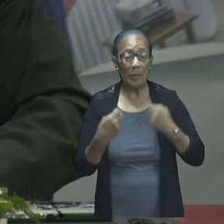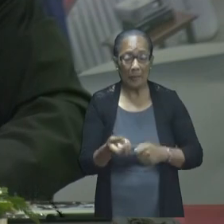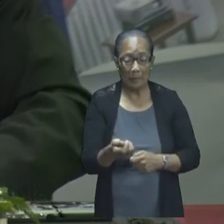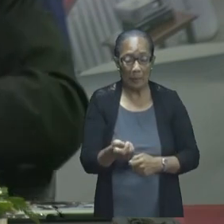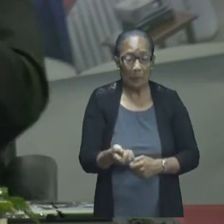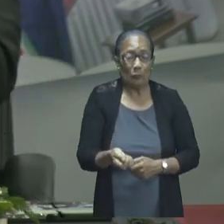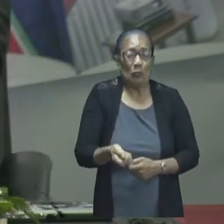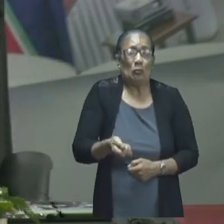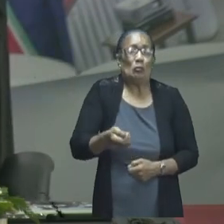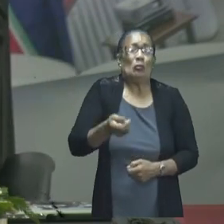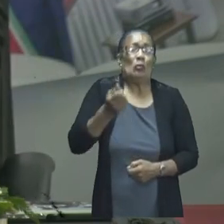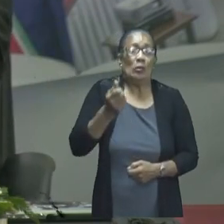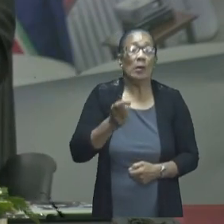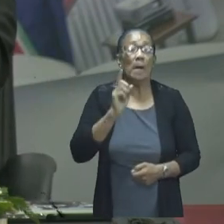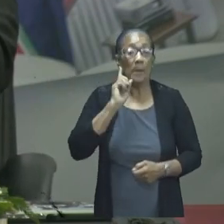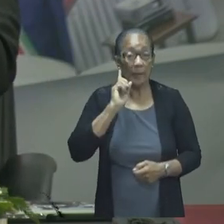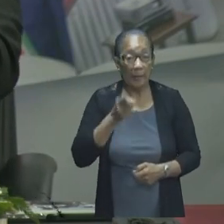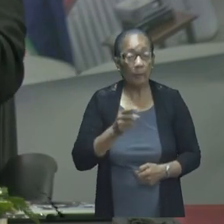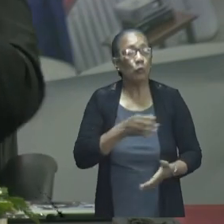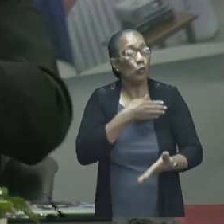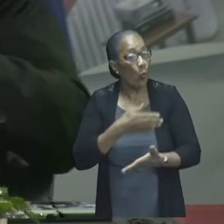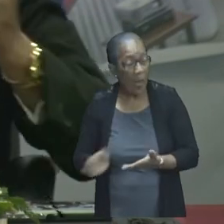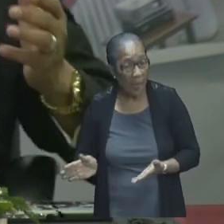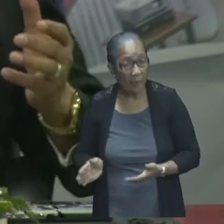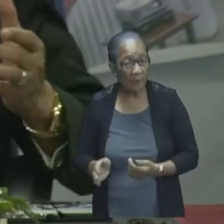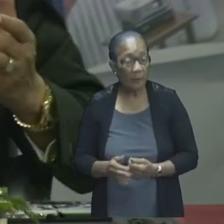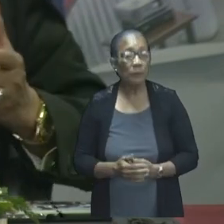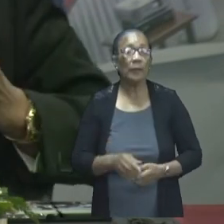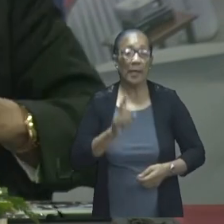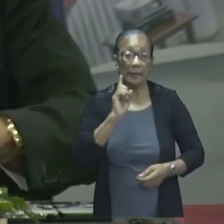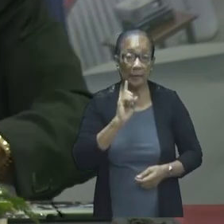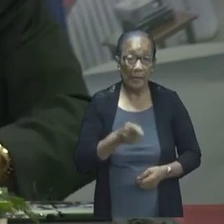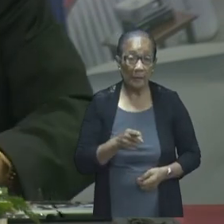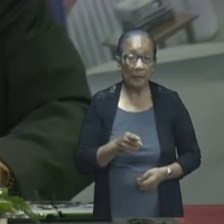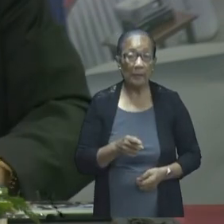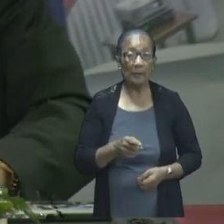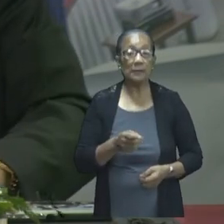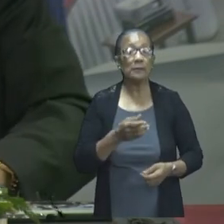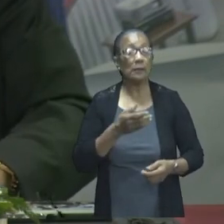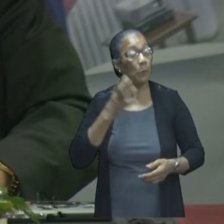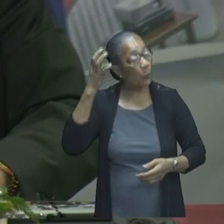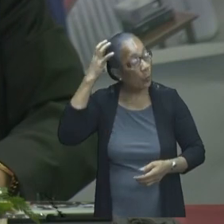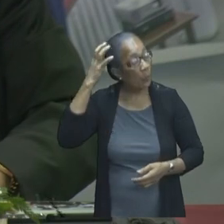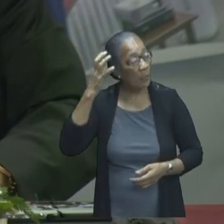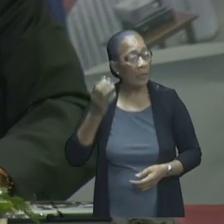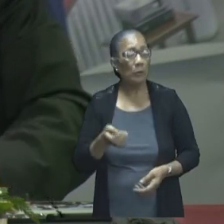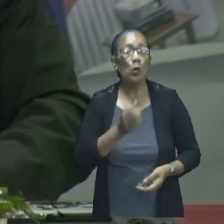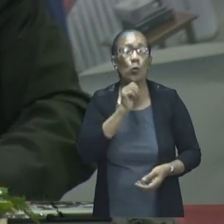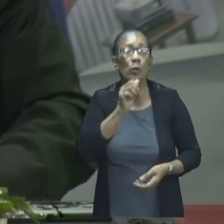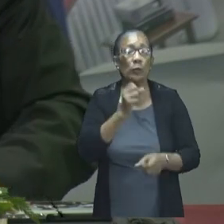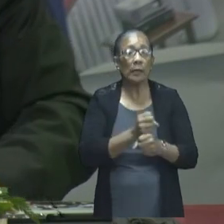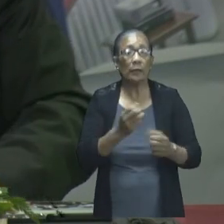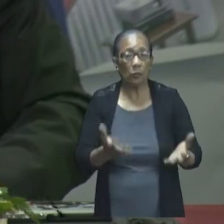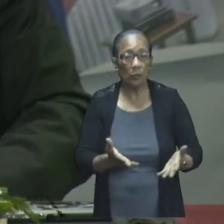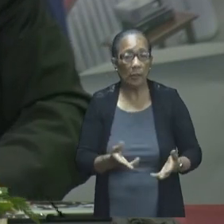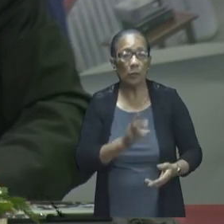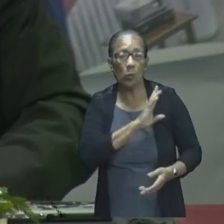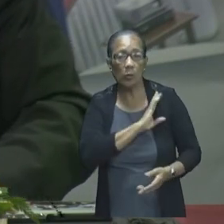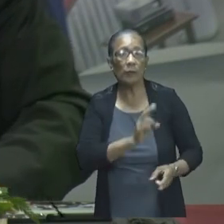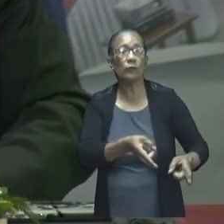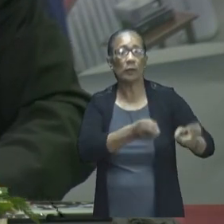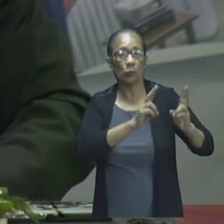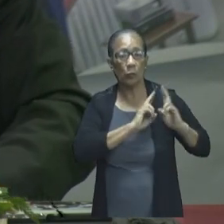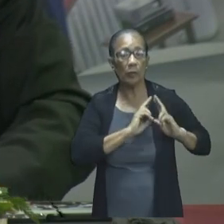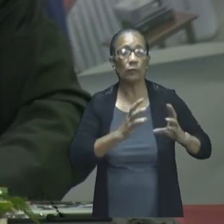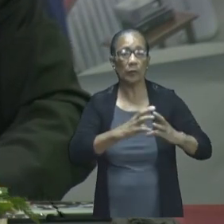met maar maar dit moet je ook schapen en dat is een vraag je wie moeten twee schapen daarvoor eigenlijk een stukje verantwoordelijkheid van het